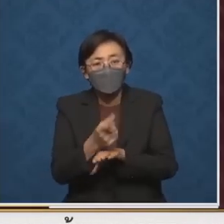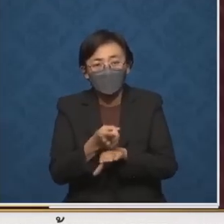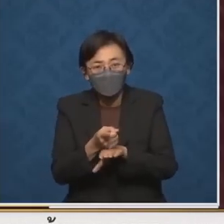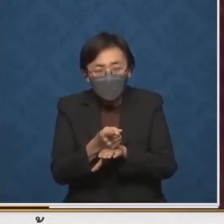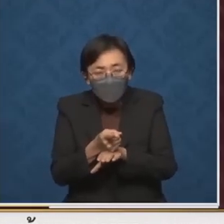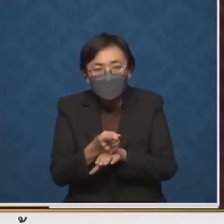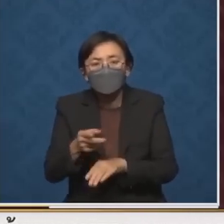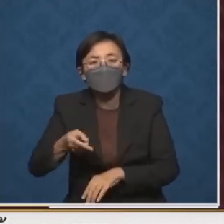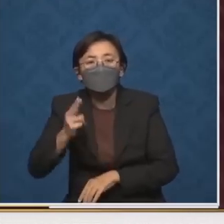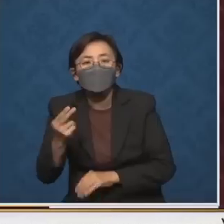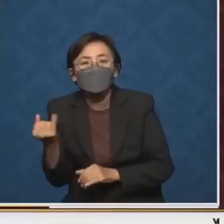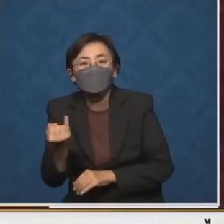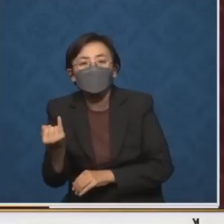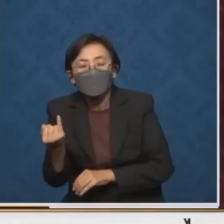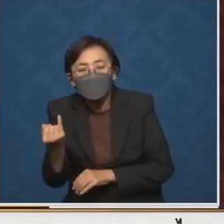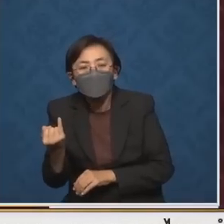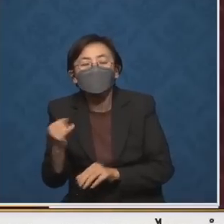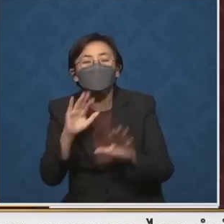ปืนแกป